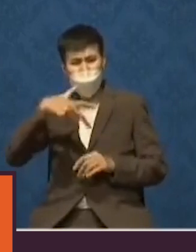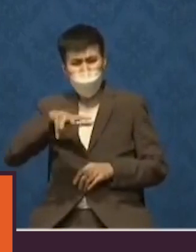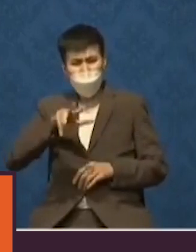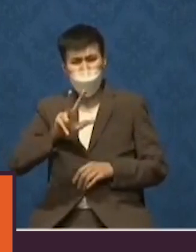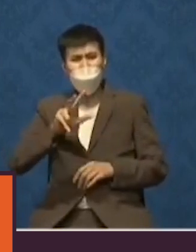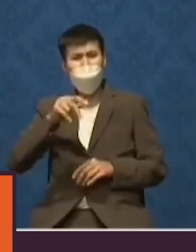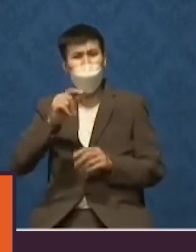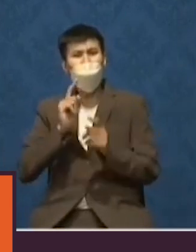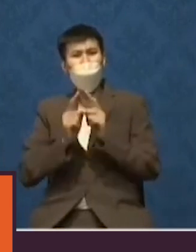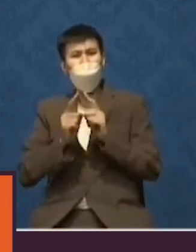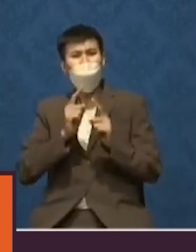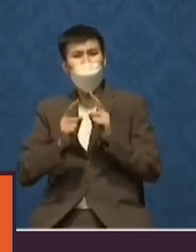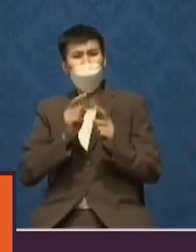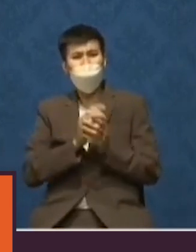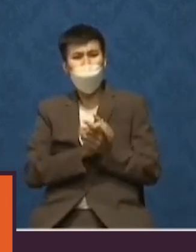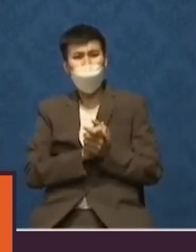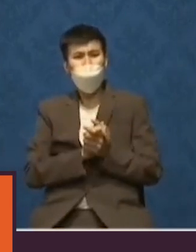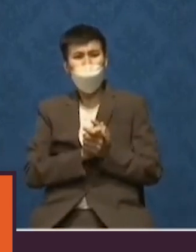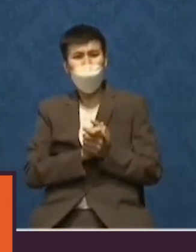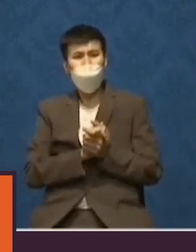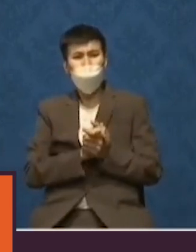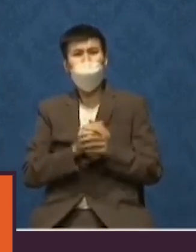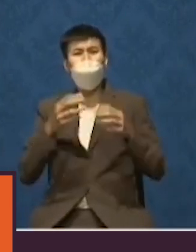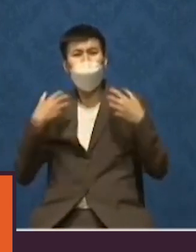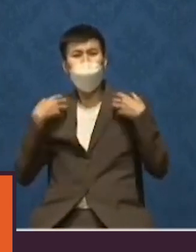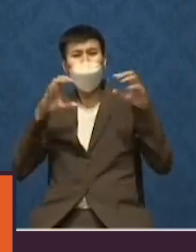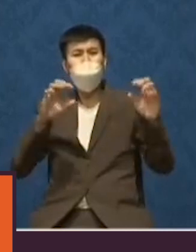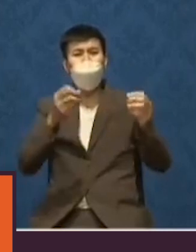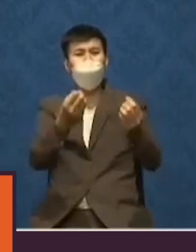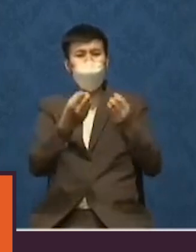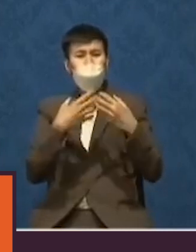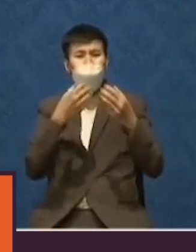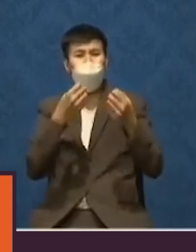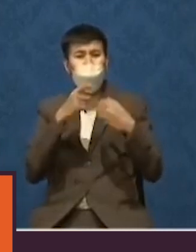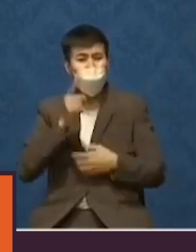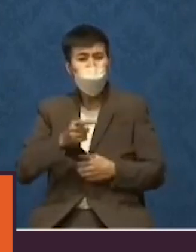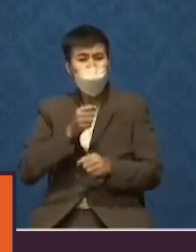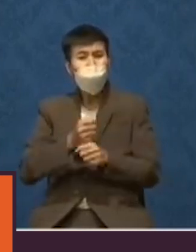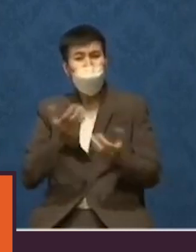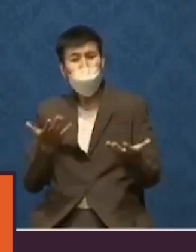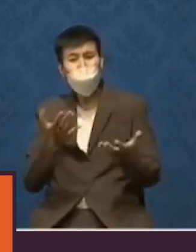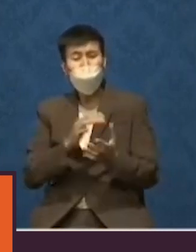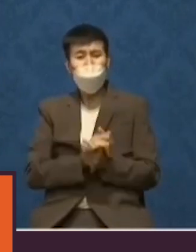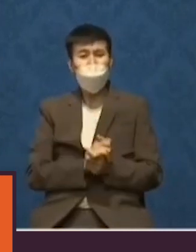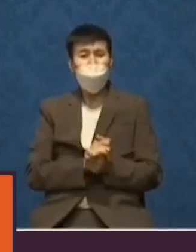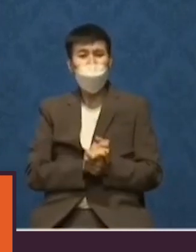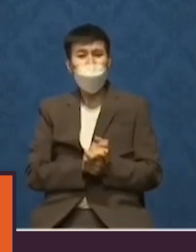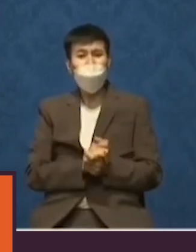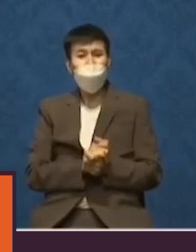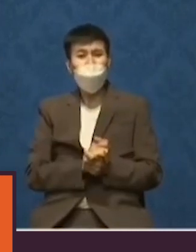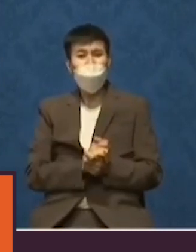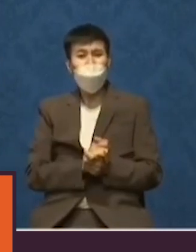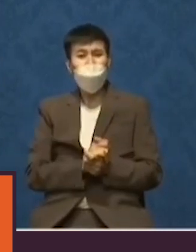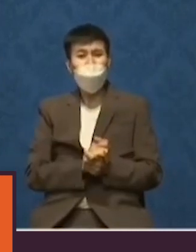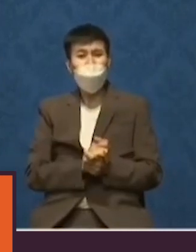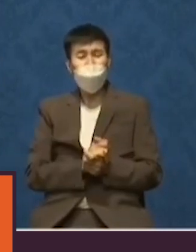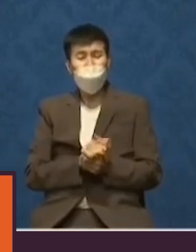นอกับหน่วยงานราชการโดนหน่วยงานราชการสอนมาด้วยต้องทำยังไงต้องทำอะไรศักดิ์ศรีของสภาผู้แทนอยู่ไห